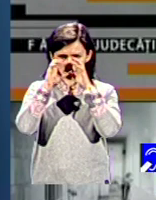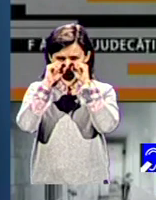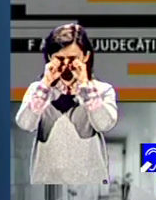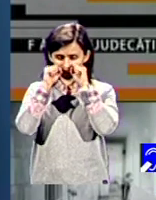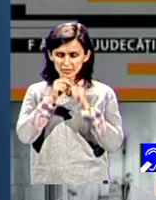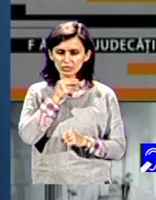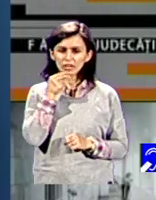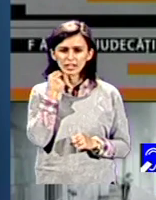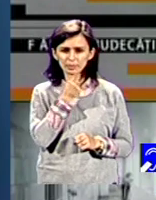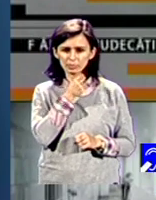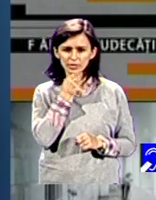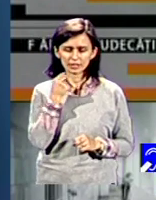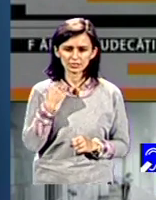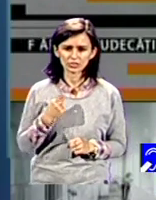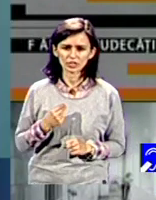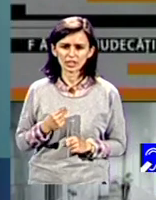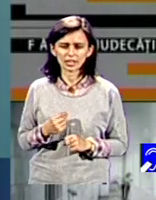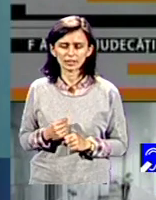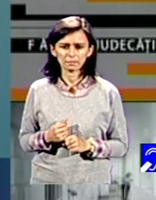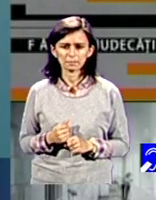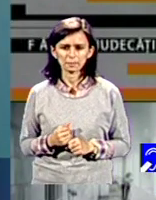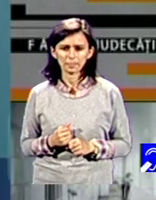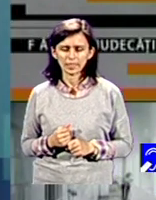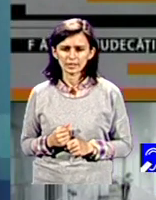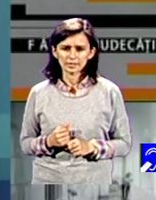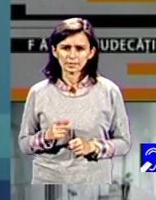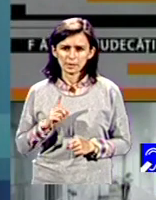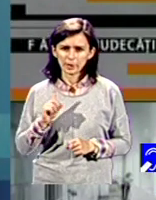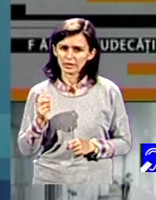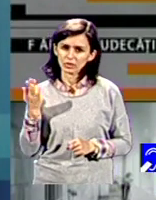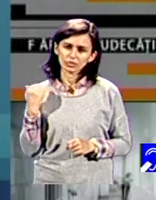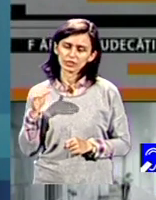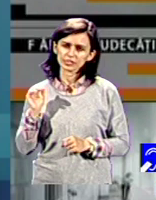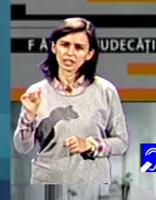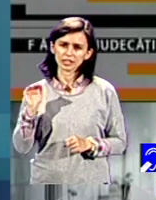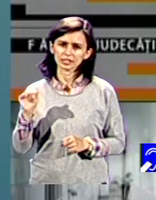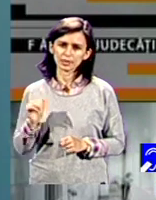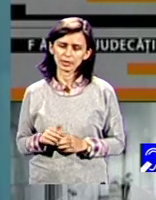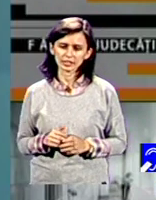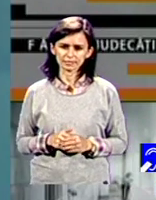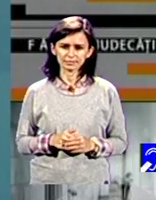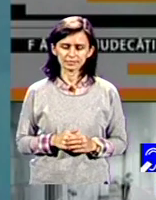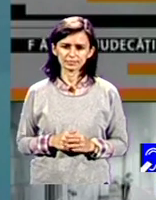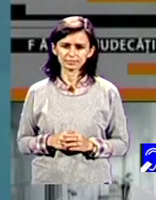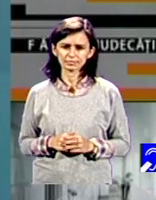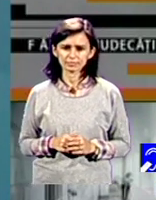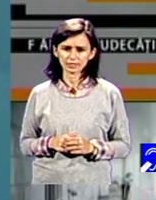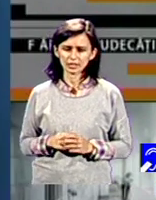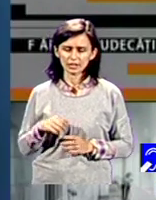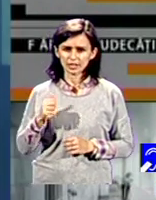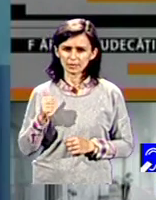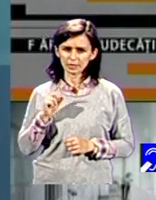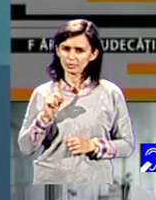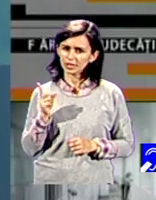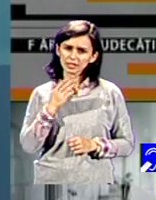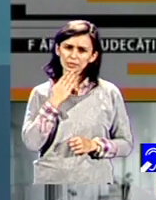exact beneficiari asta încerc să spui prin vocea reprezentantului asociației nu a fost facultate nu au fost Consultați prima nemultumire fata de